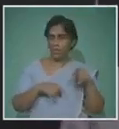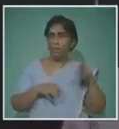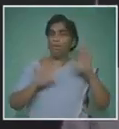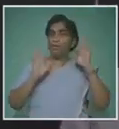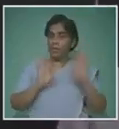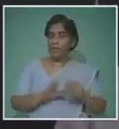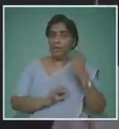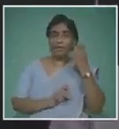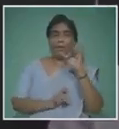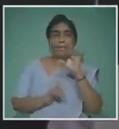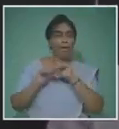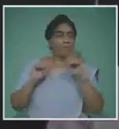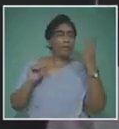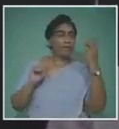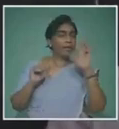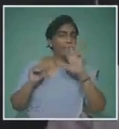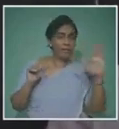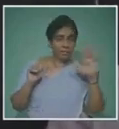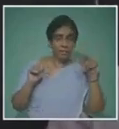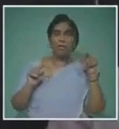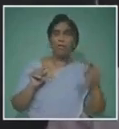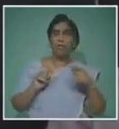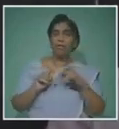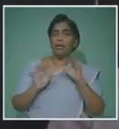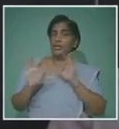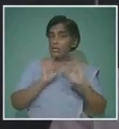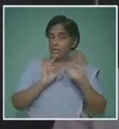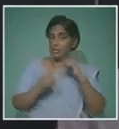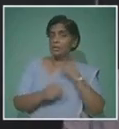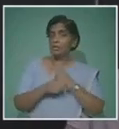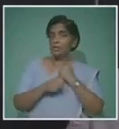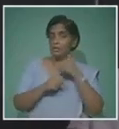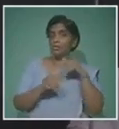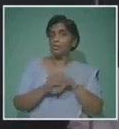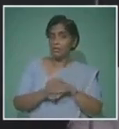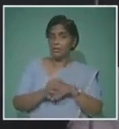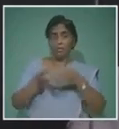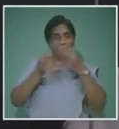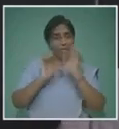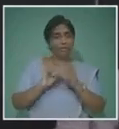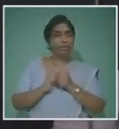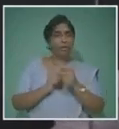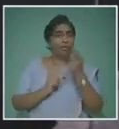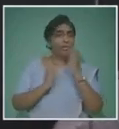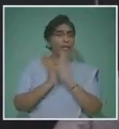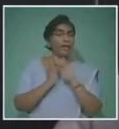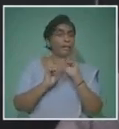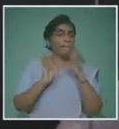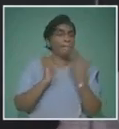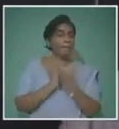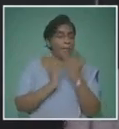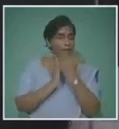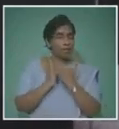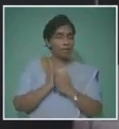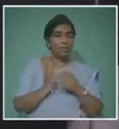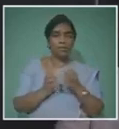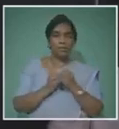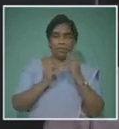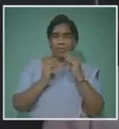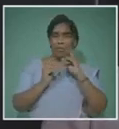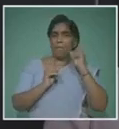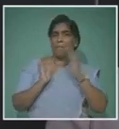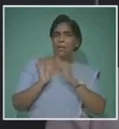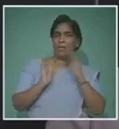නමුත් 2015 2019 කාලේ යහපාලන ආණ්ඩුව ගත්තු නිවැරදි මූල්‍ය ප්‍රතිපත්ති නිසා තමයි මේ පිපිරණ එක ප්‍රමාද